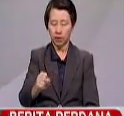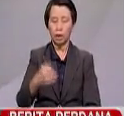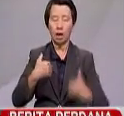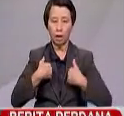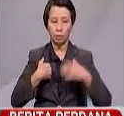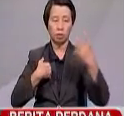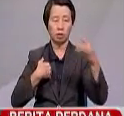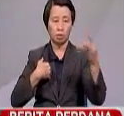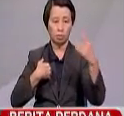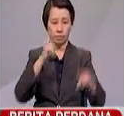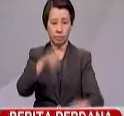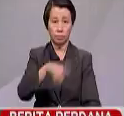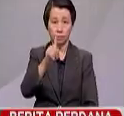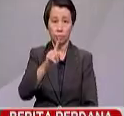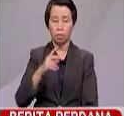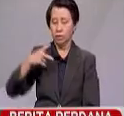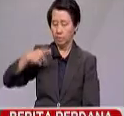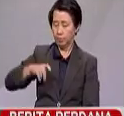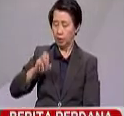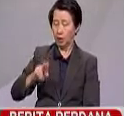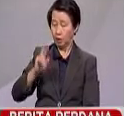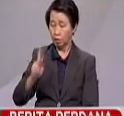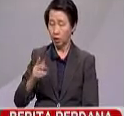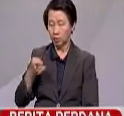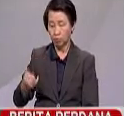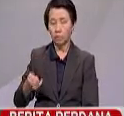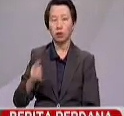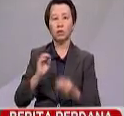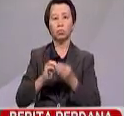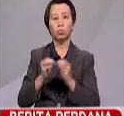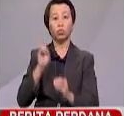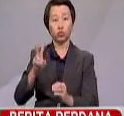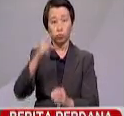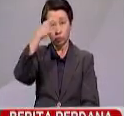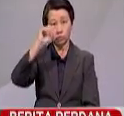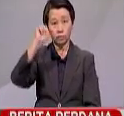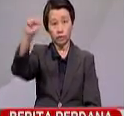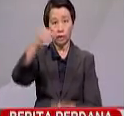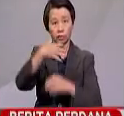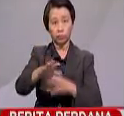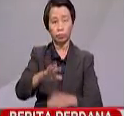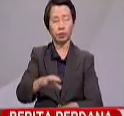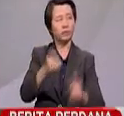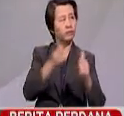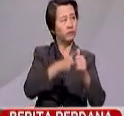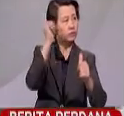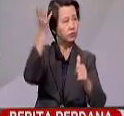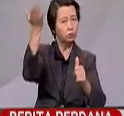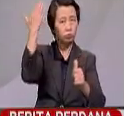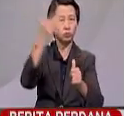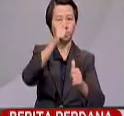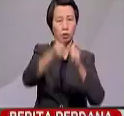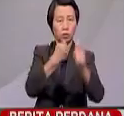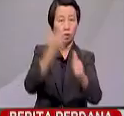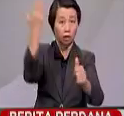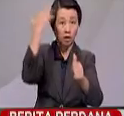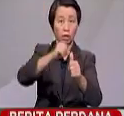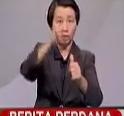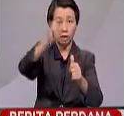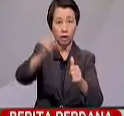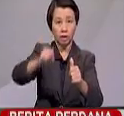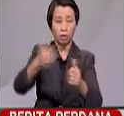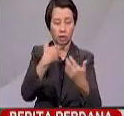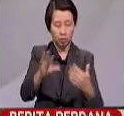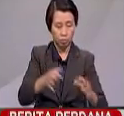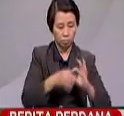Januari. PRK Parlimen Kimanis merupakan PRK kedua bagi Sabah selepas PRK Sandakan tahun lalu sejak kerjasama